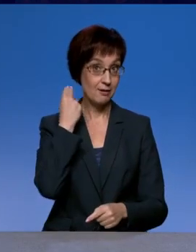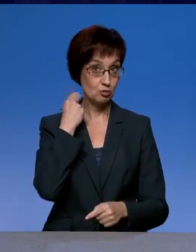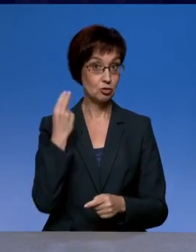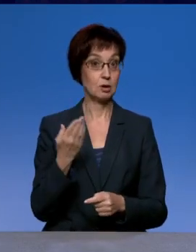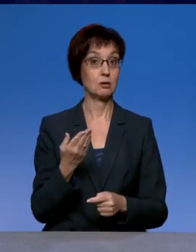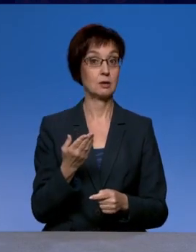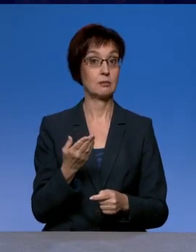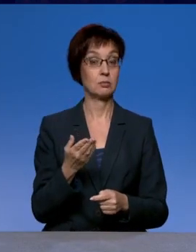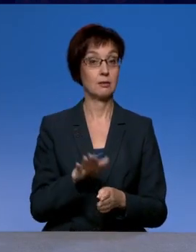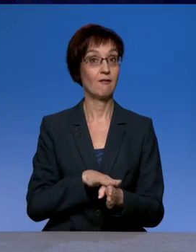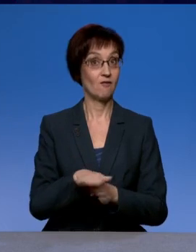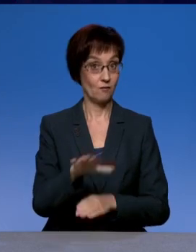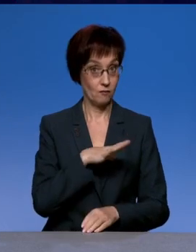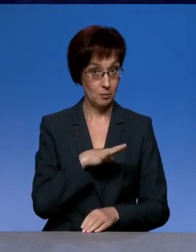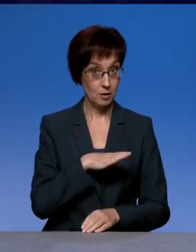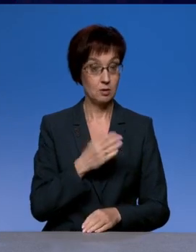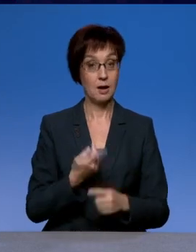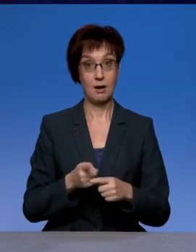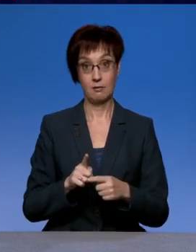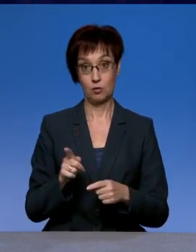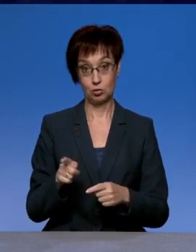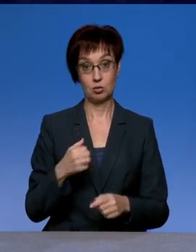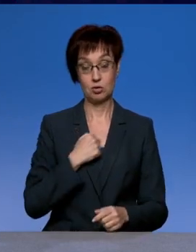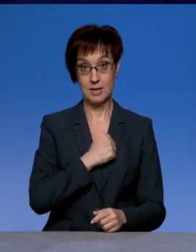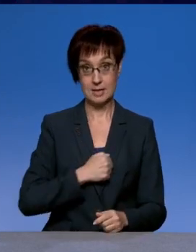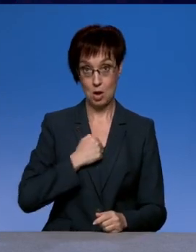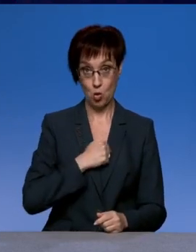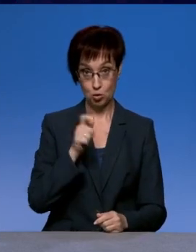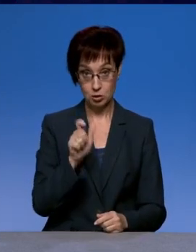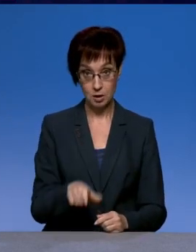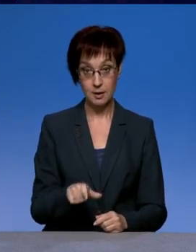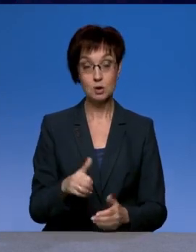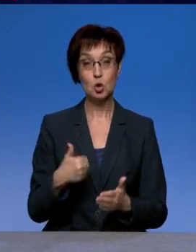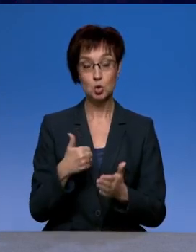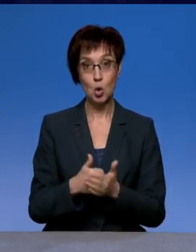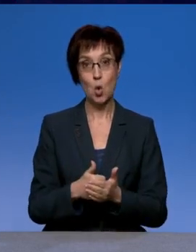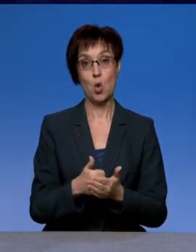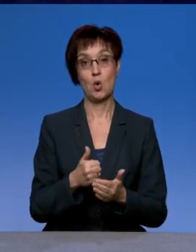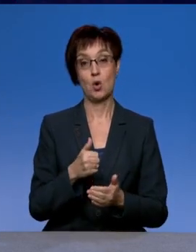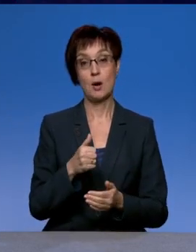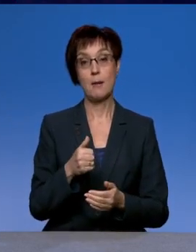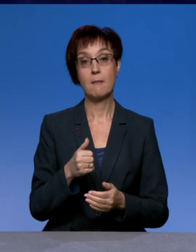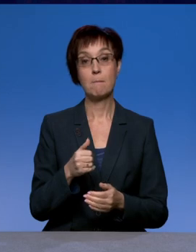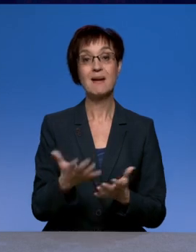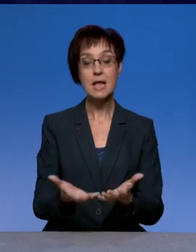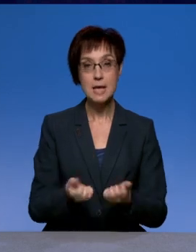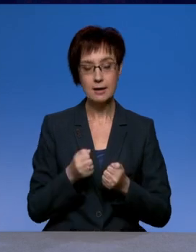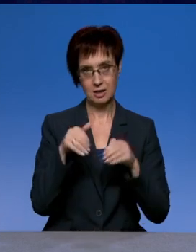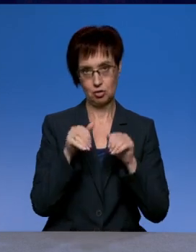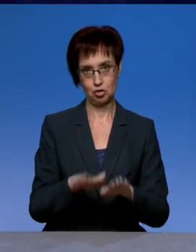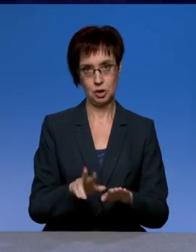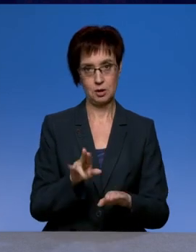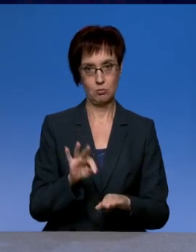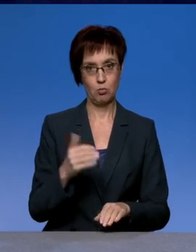который считается злостным даже до момента принятия решения по его делу, то есть до момента привлечения